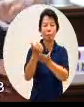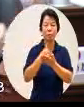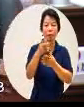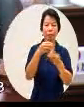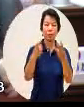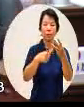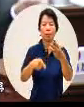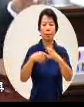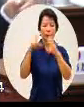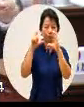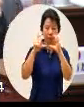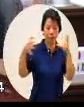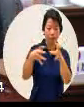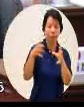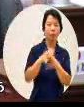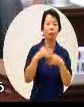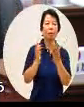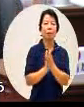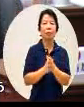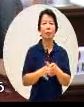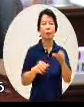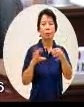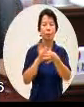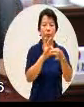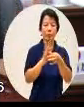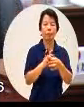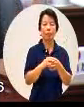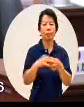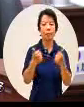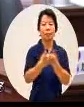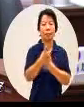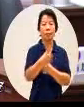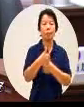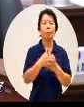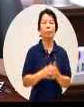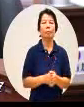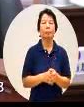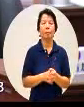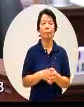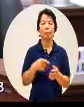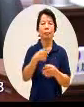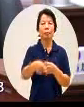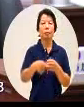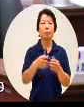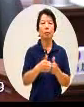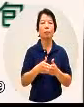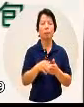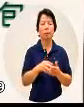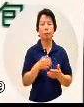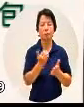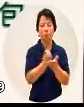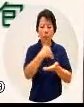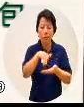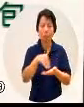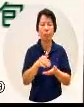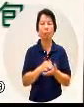個人是議會裡面五連霸的議員來下一頁我來提預算